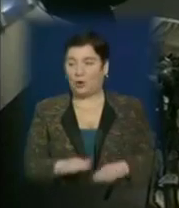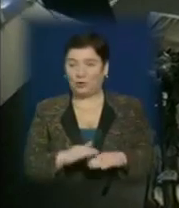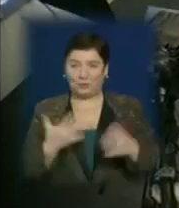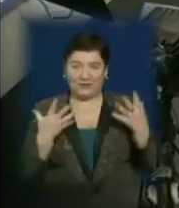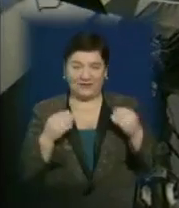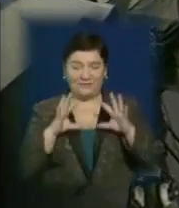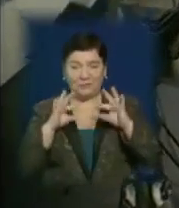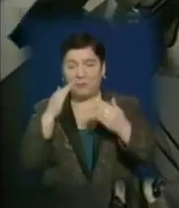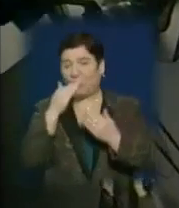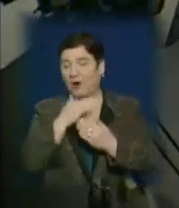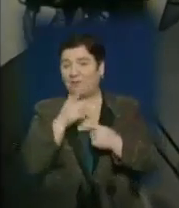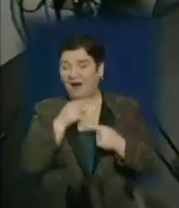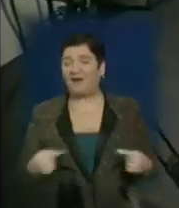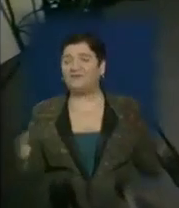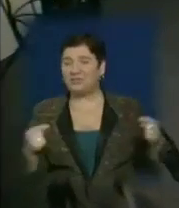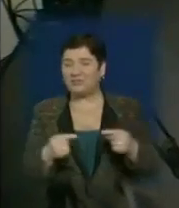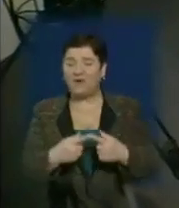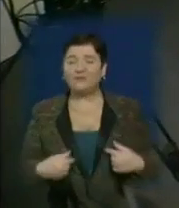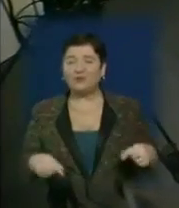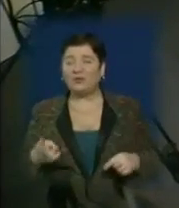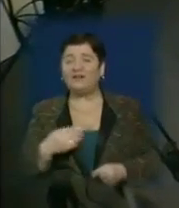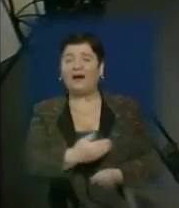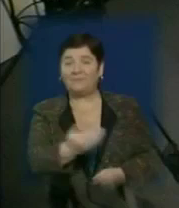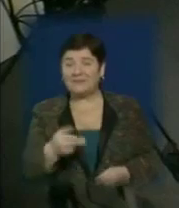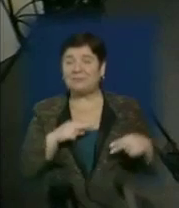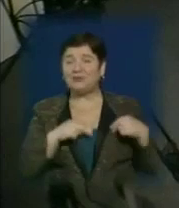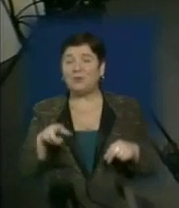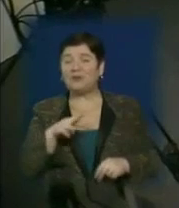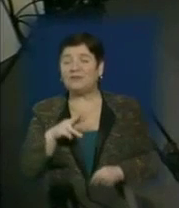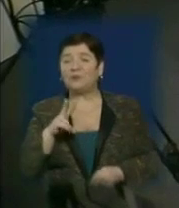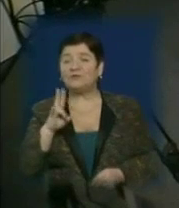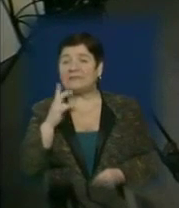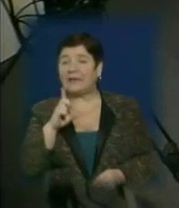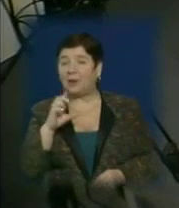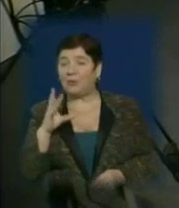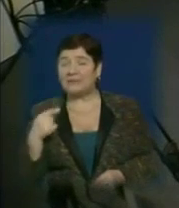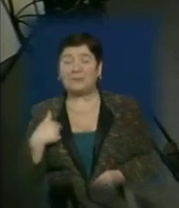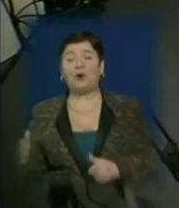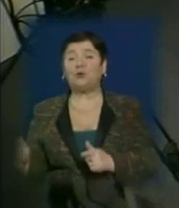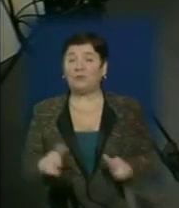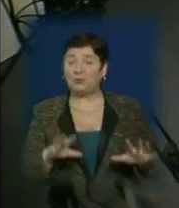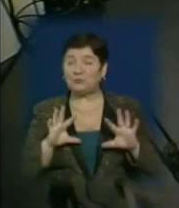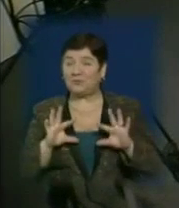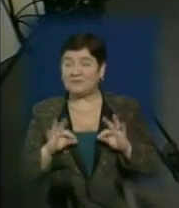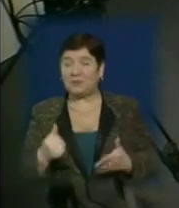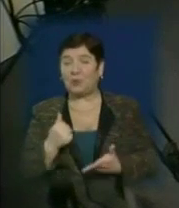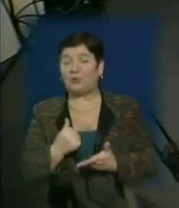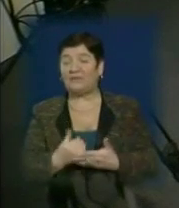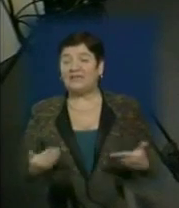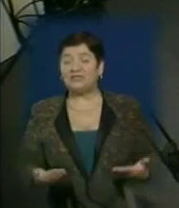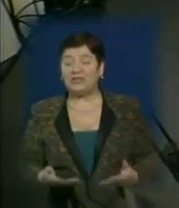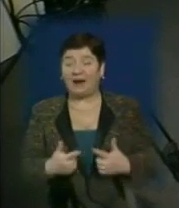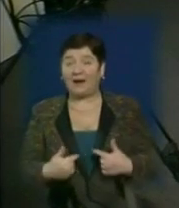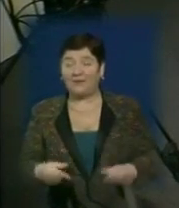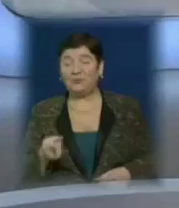Доброго дня! В ефірі інформаційна програма «Вчасно». В студії для вас працюють Мирослава Куруц та Наталія Булеца. Ми вже готові розповісти про головне із життя